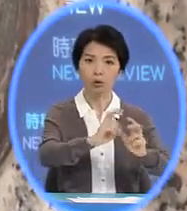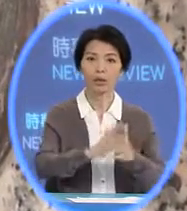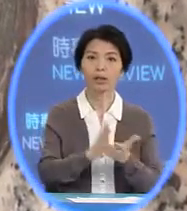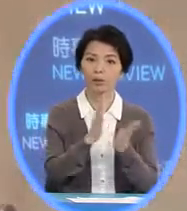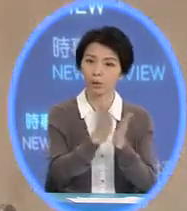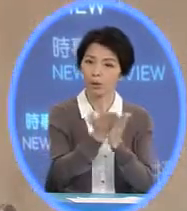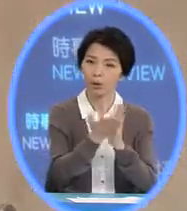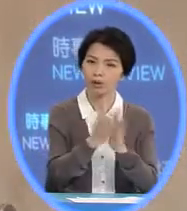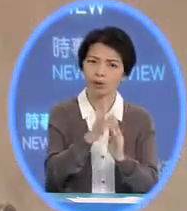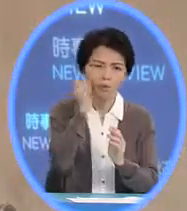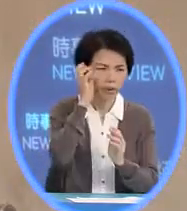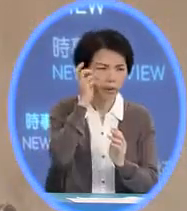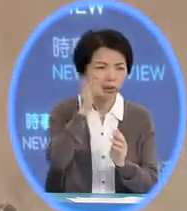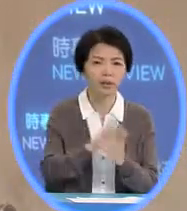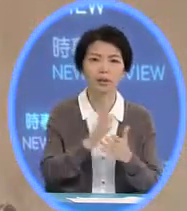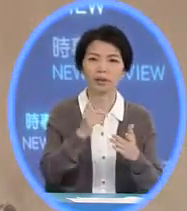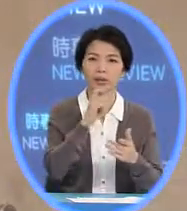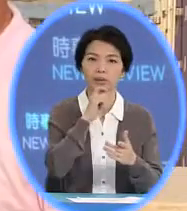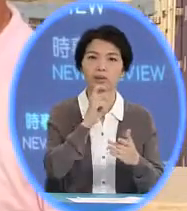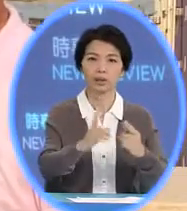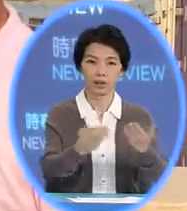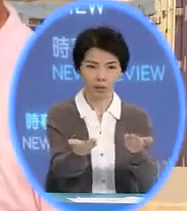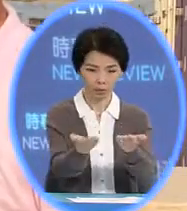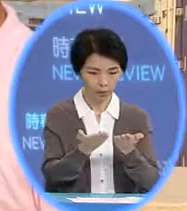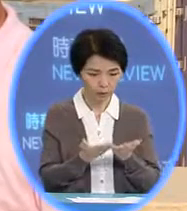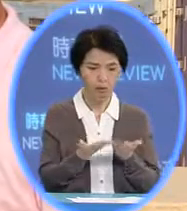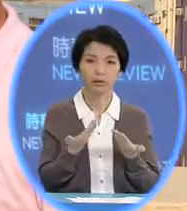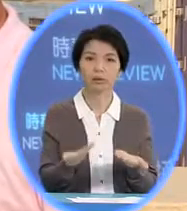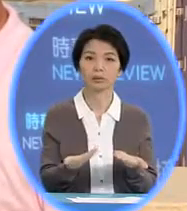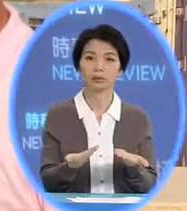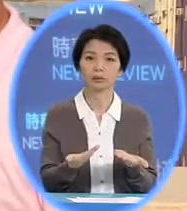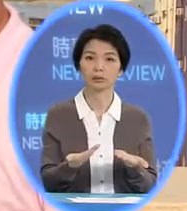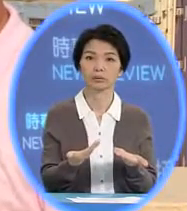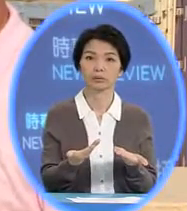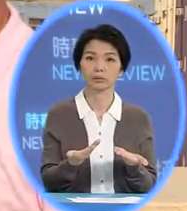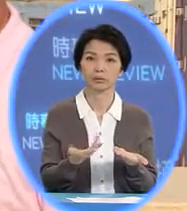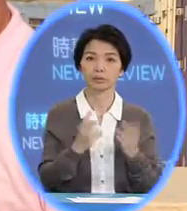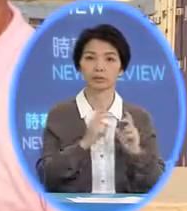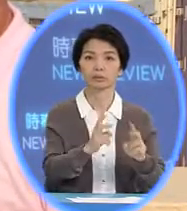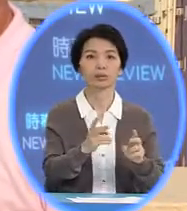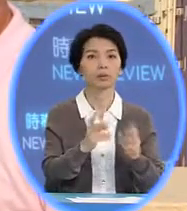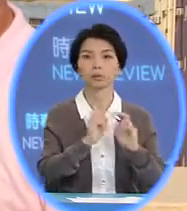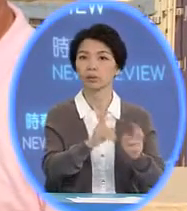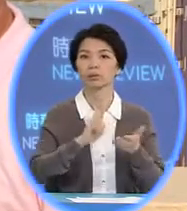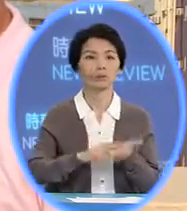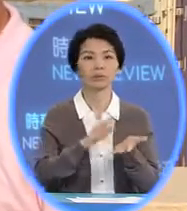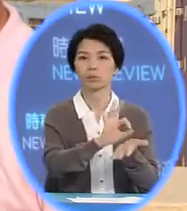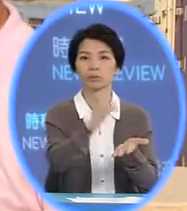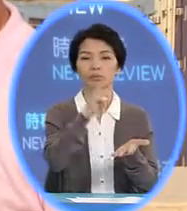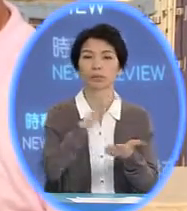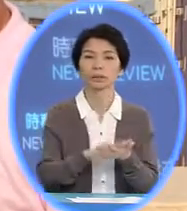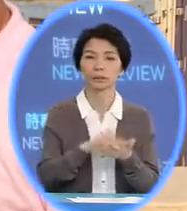有乜嘢問題會盡快通知我哋，到而家嚟講就對佢冇曬信心啦，真係。即使佢